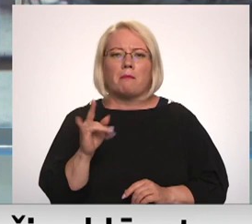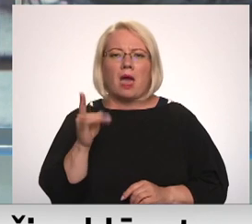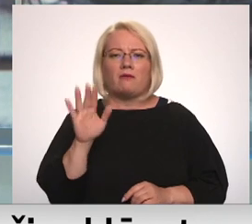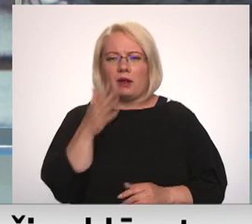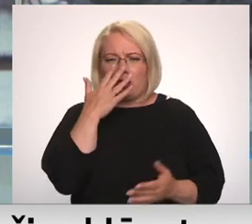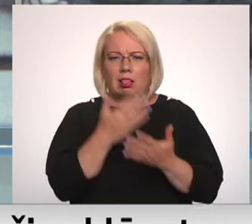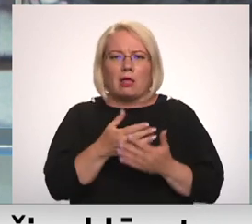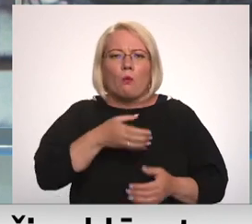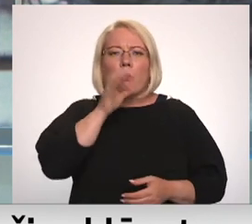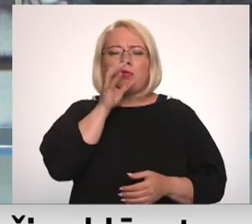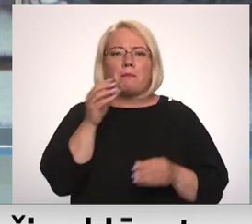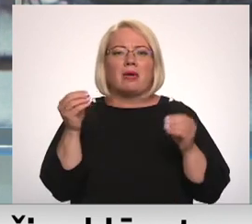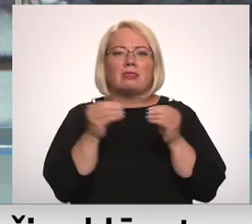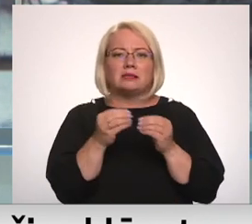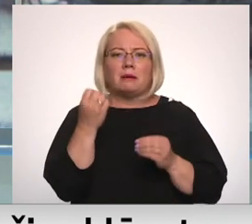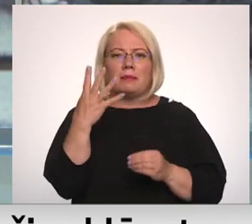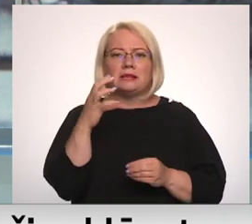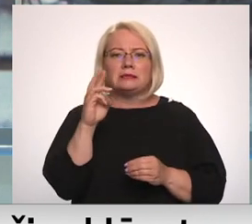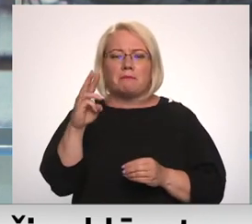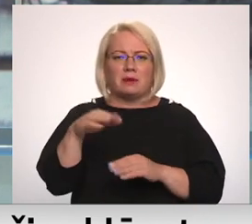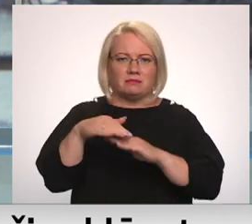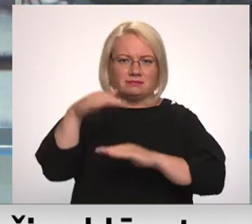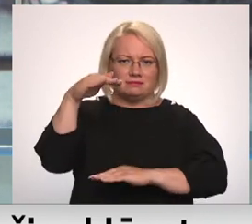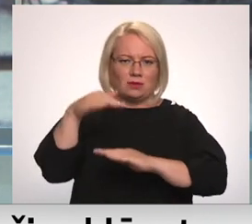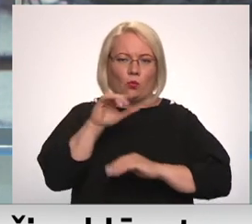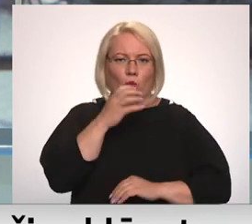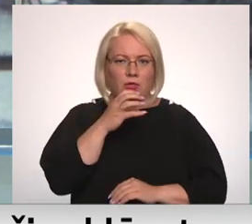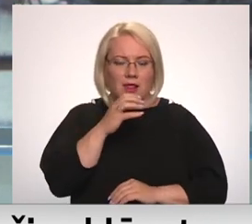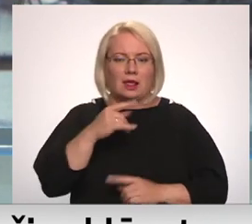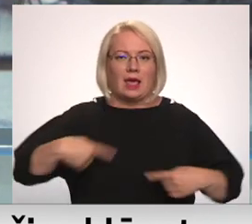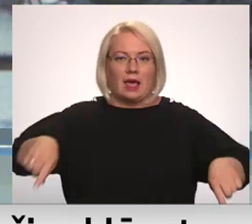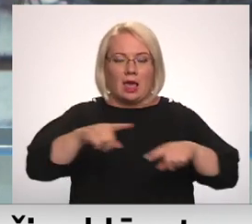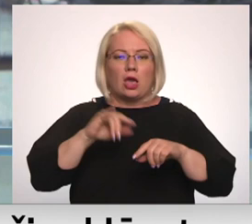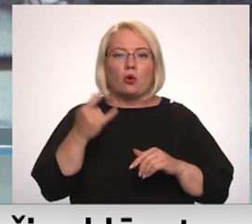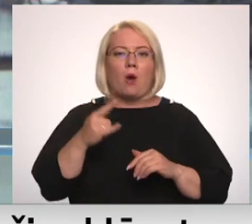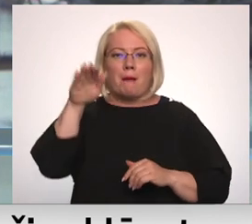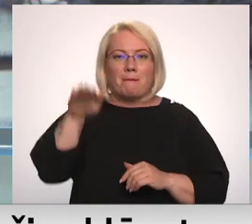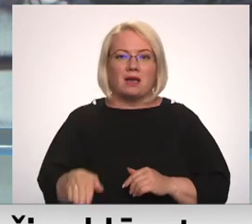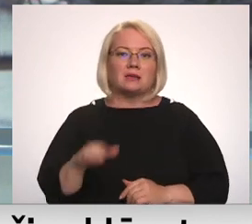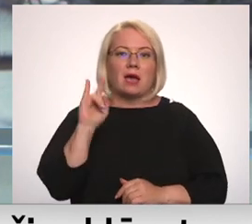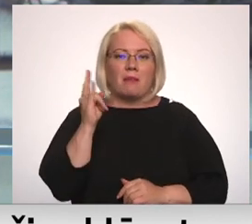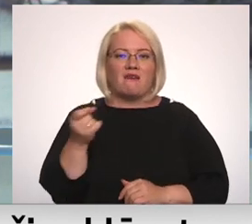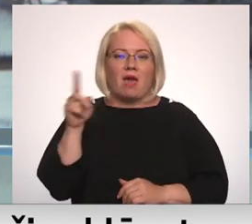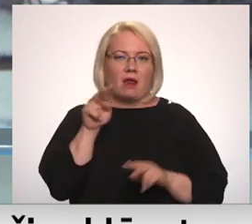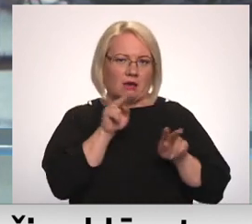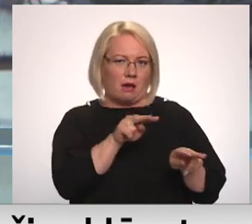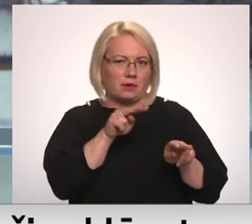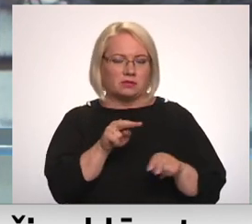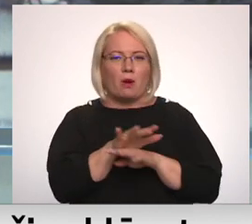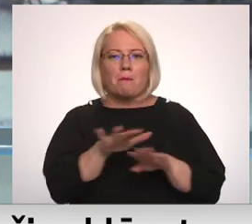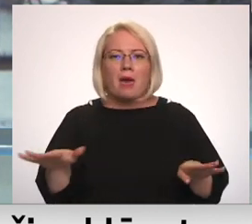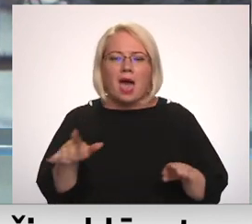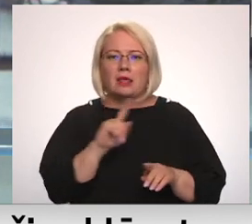ūdeni par 10-15 cm dziļumā kādā no ūdenstilpnēm. Jo mazāks bērns, jo vairāk viņš jāpieskata, jo mazuļiem ir